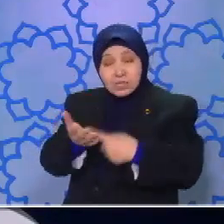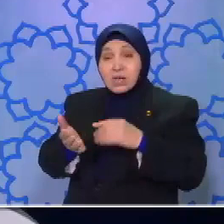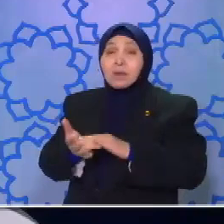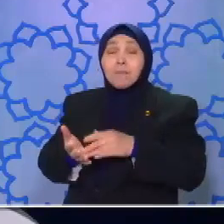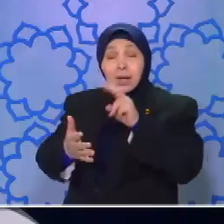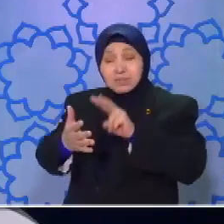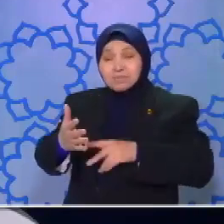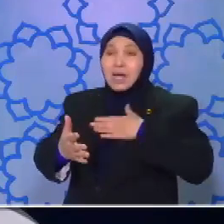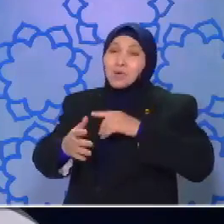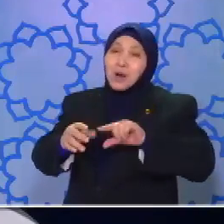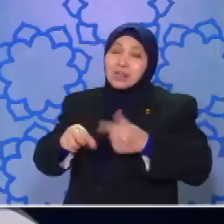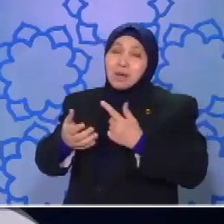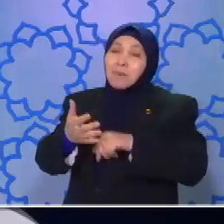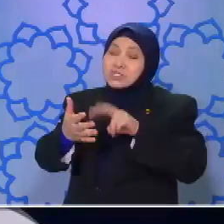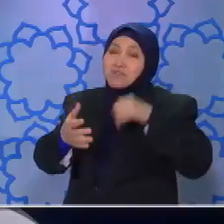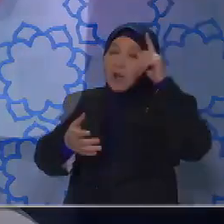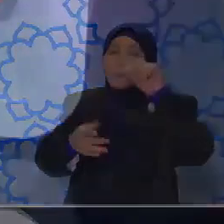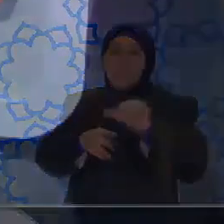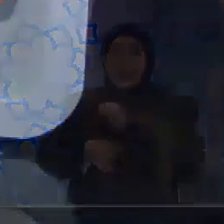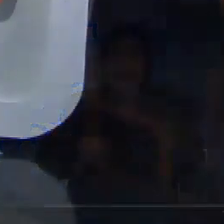baca faham aman, insya-Allah.